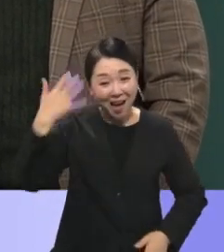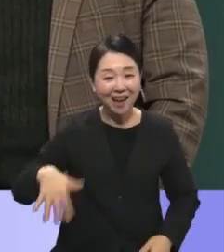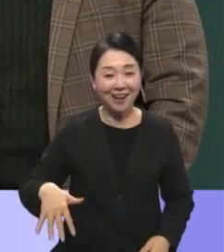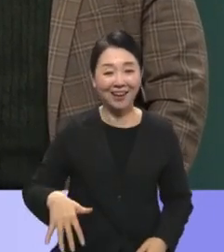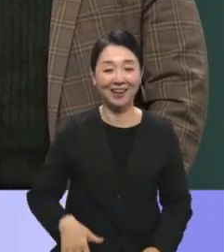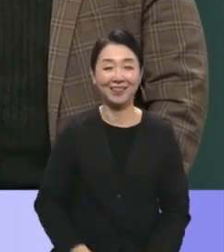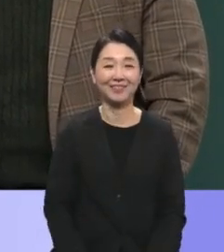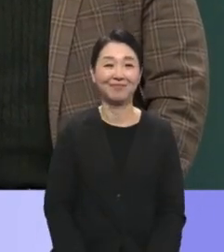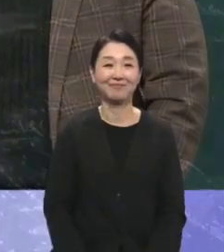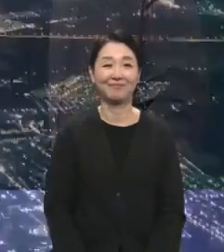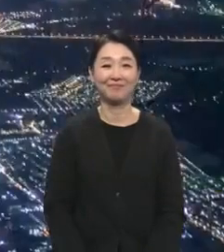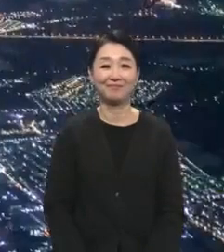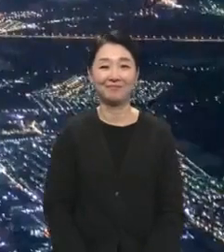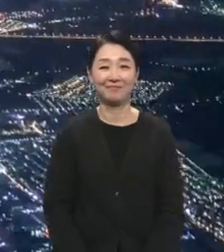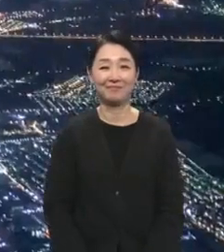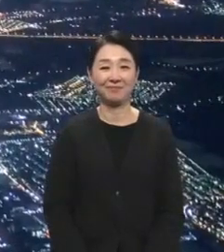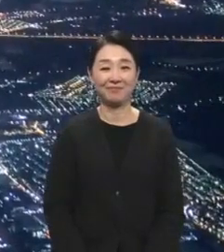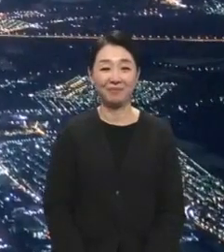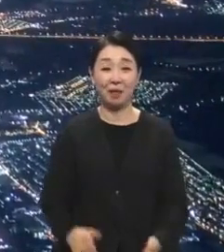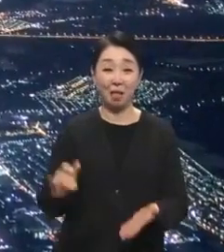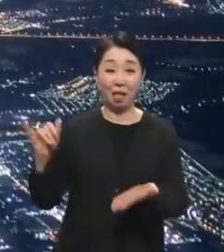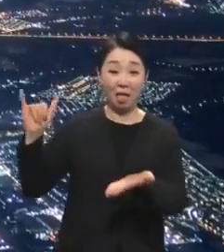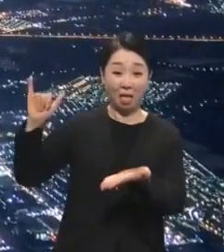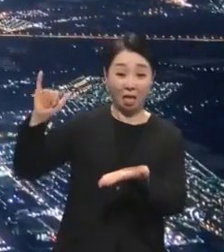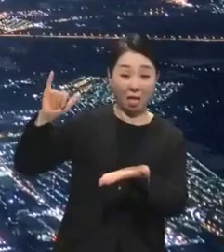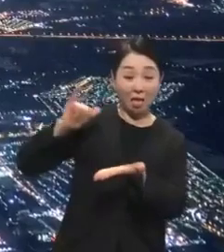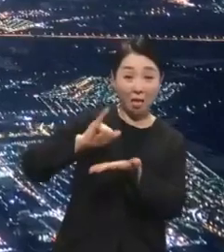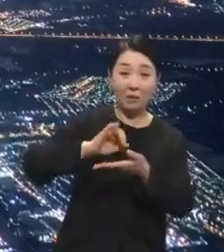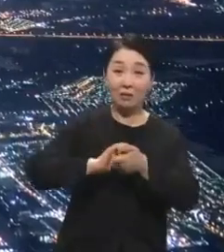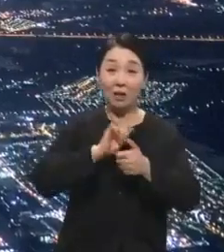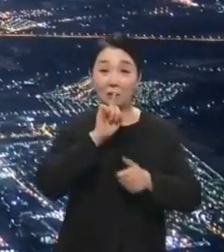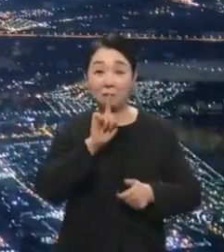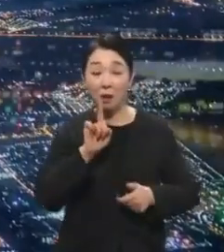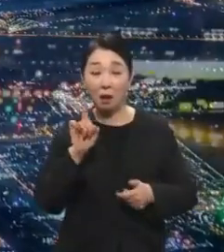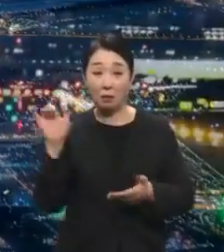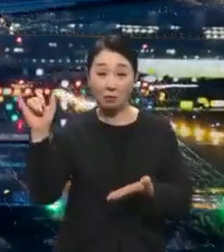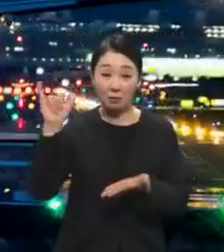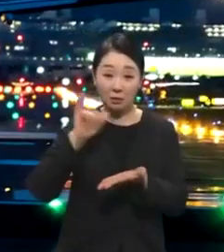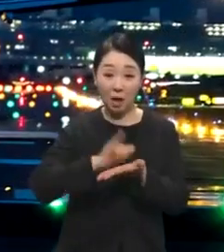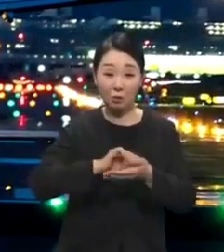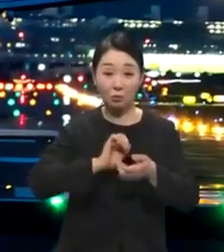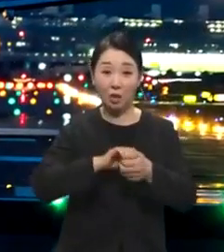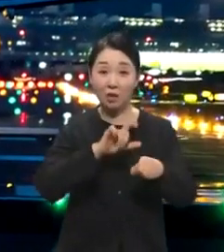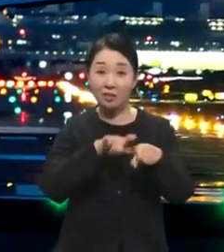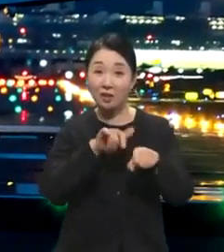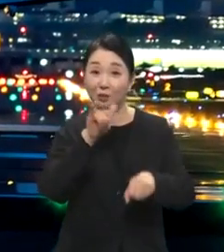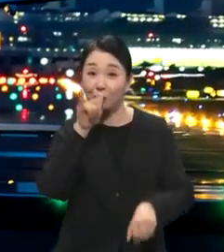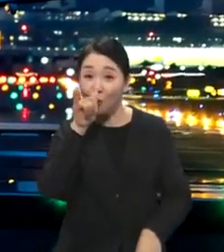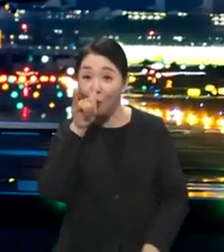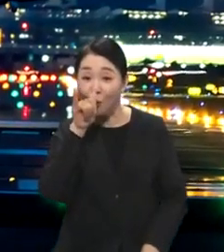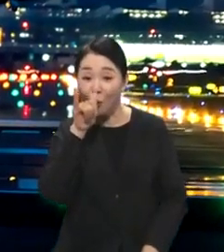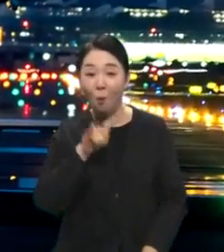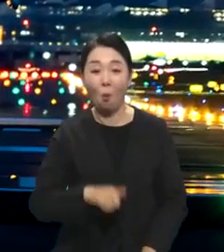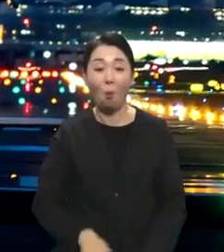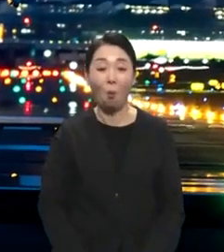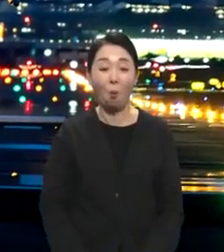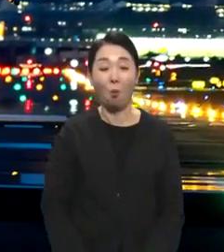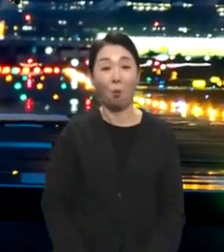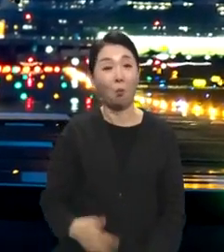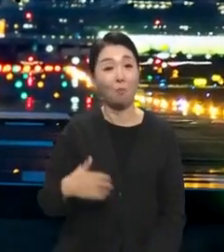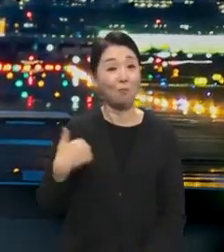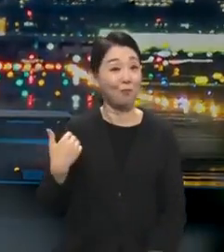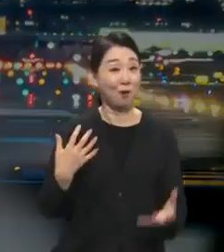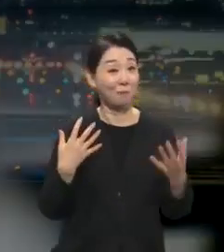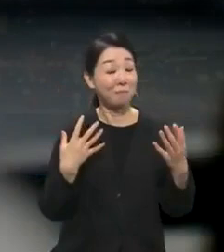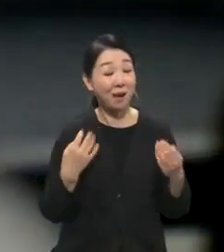했다네 그렇죠 이게데 착륙 제한이란 말씀하셨는데 착륙 제한 시간이라는게 있습니까네 맞습니다 이제 이걸 모르시는 분이 많을 것